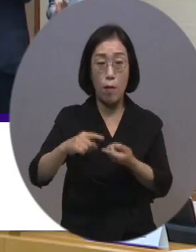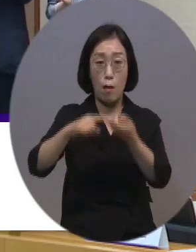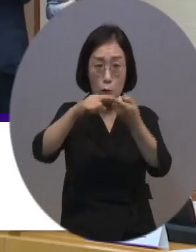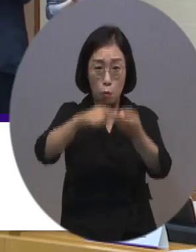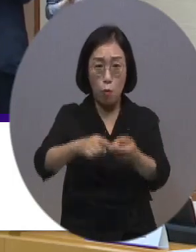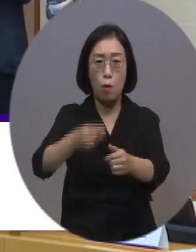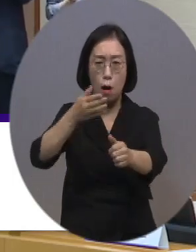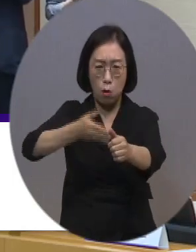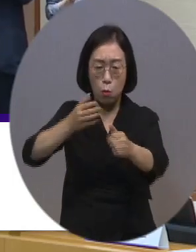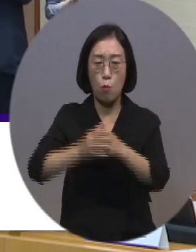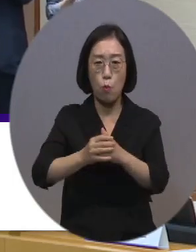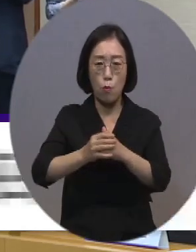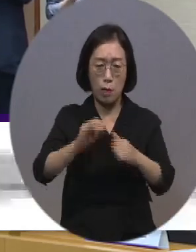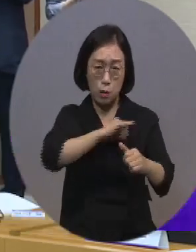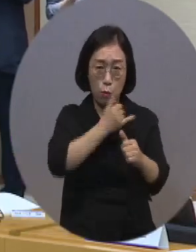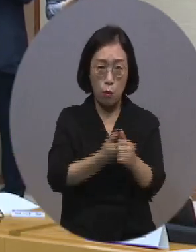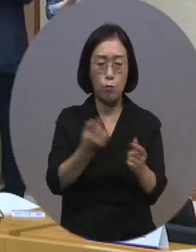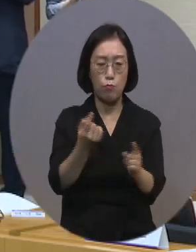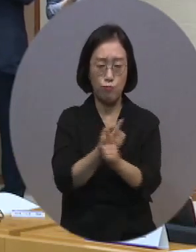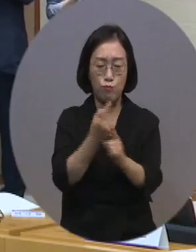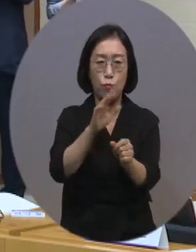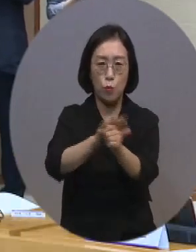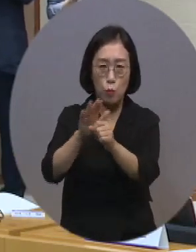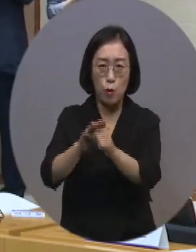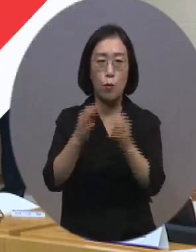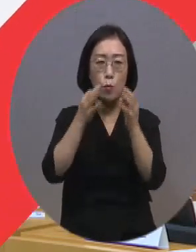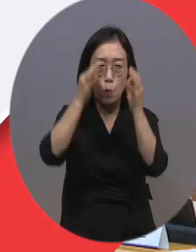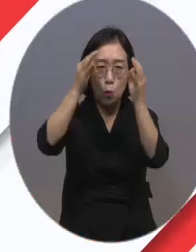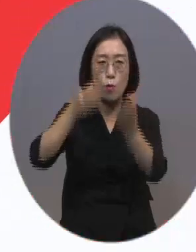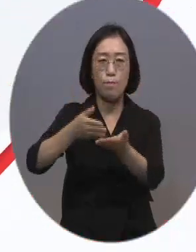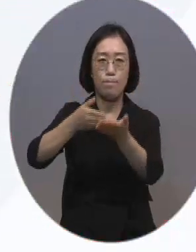인권 개선을 위해 노력할 것을 촉구했습니다.